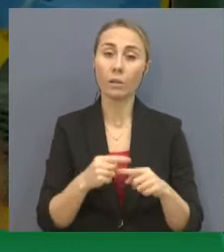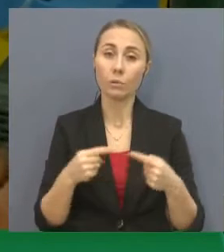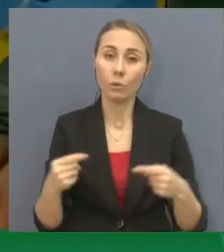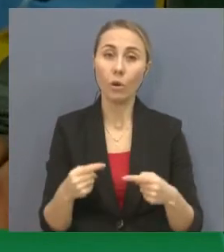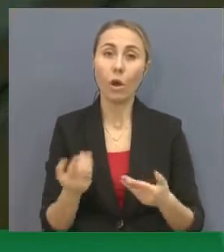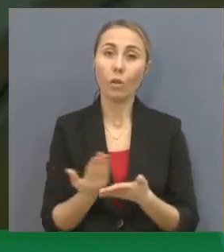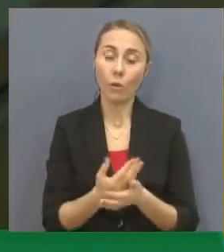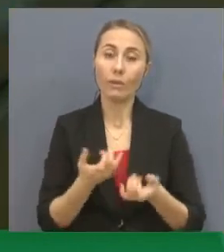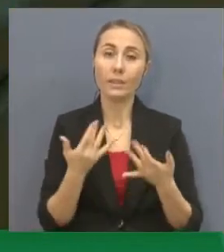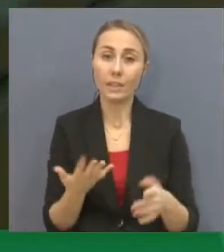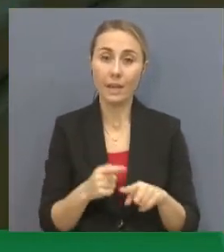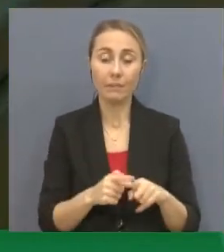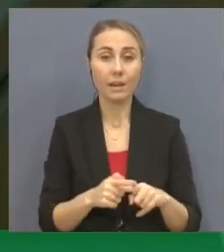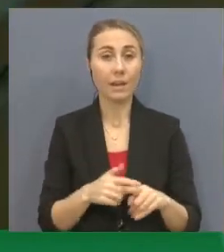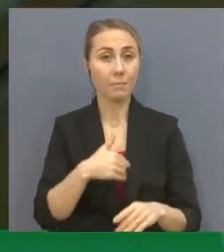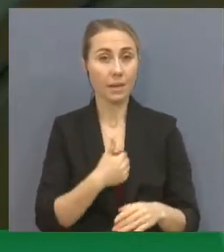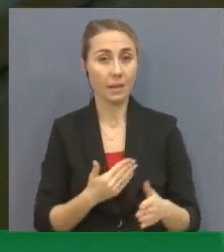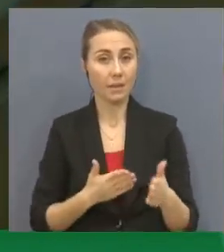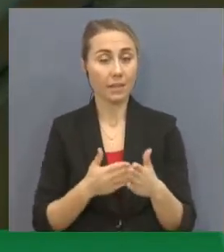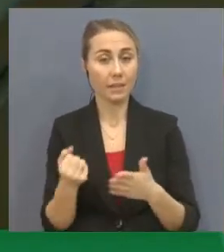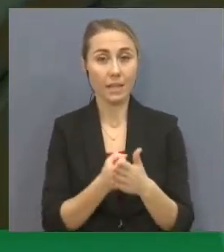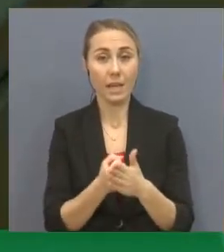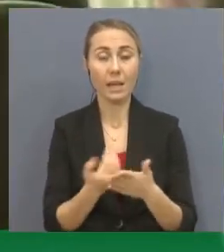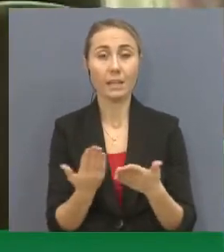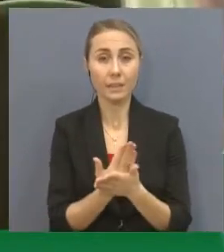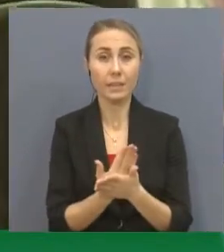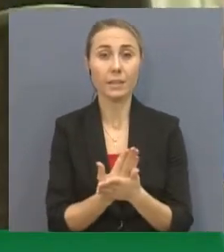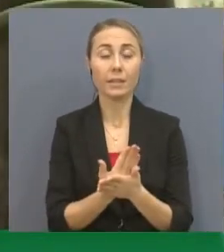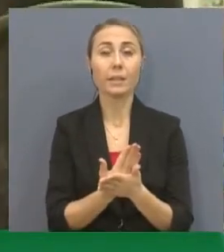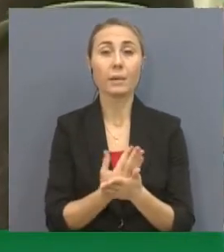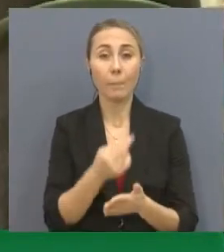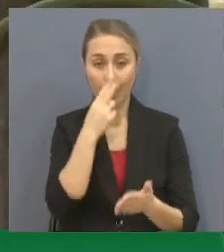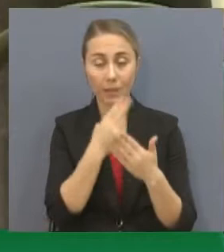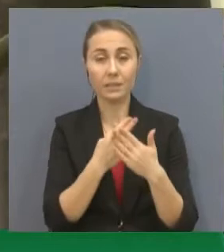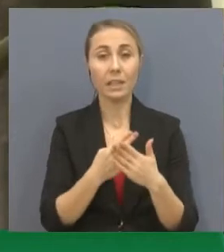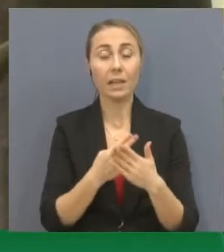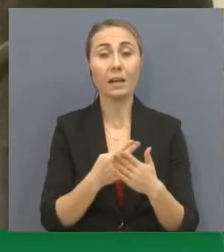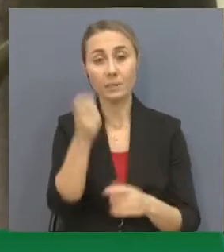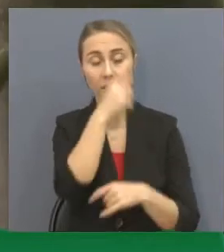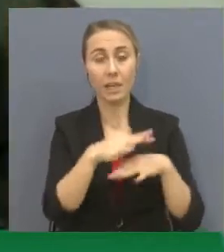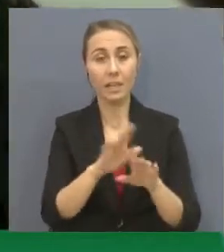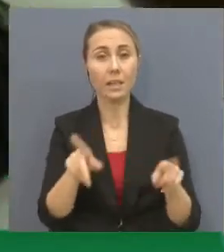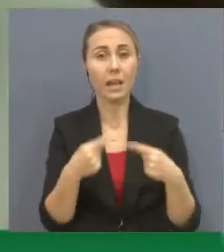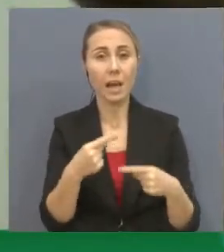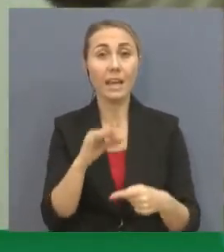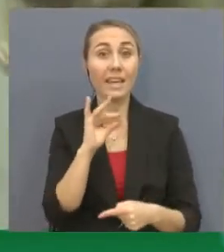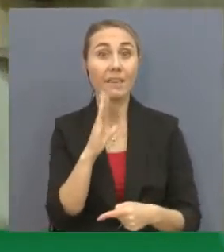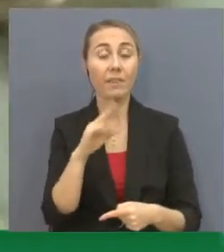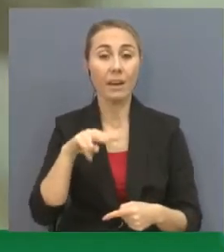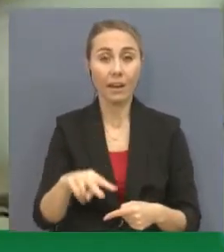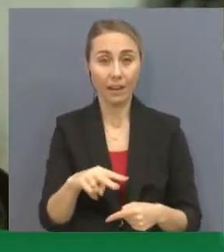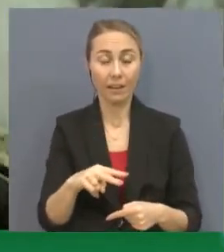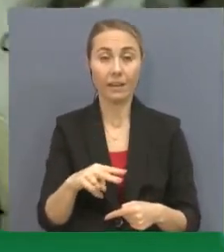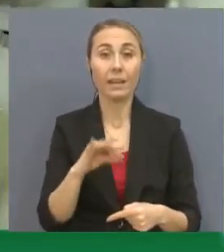времени мотивировало превзойти прежние показатели к примеру стране очень возрос спрос на аппараты искусственной вентиляции